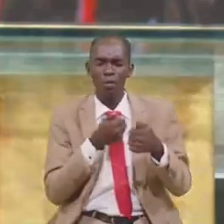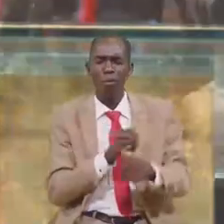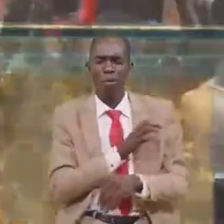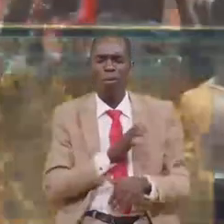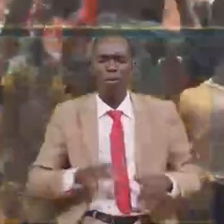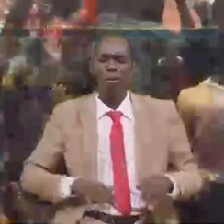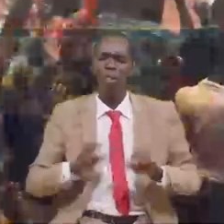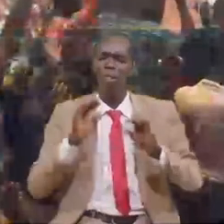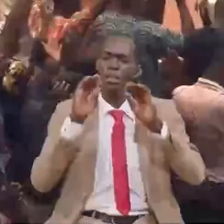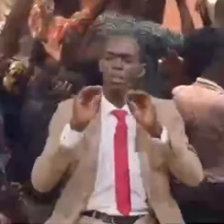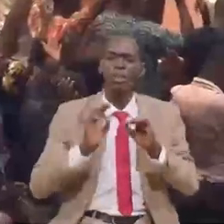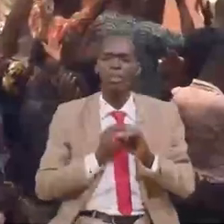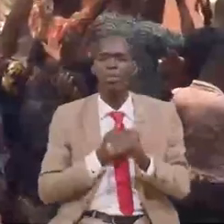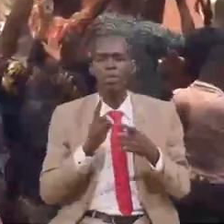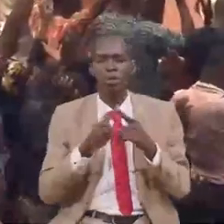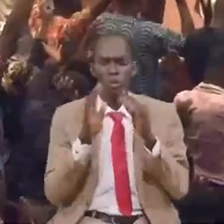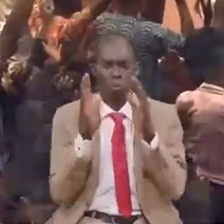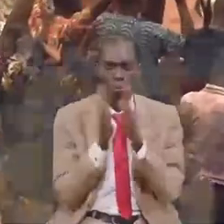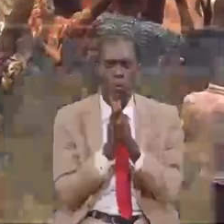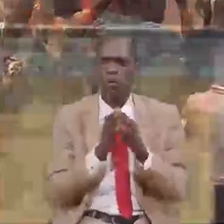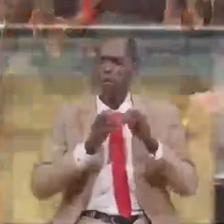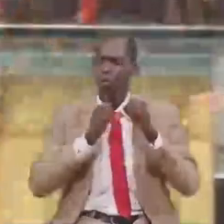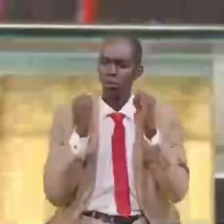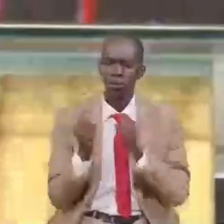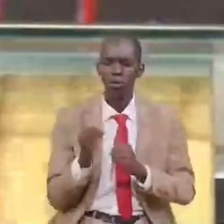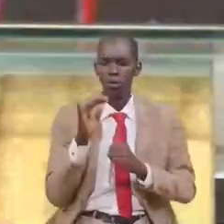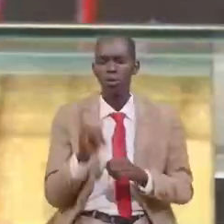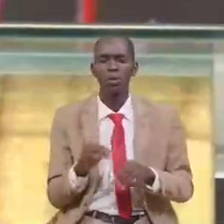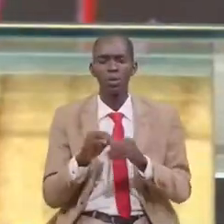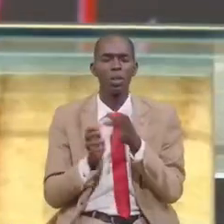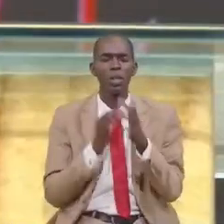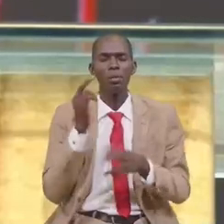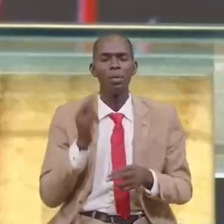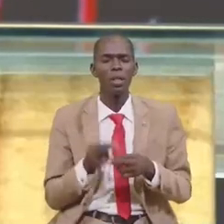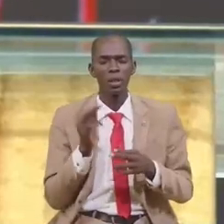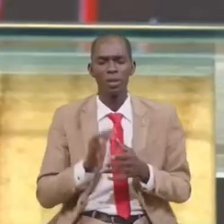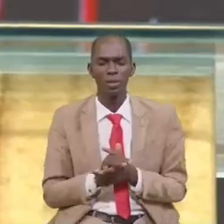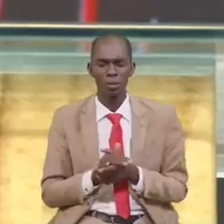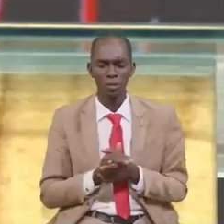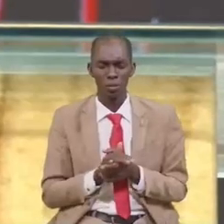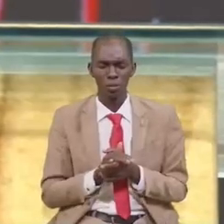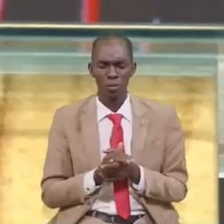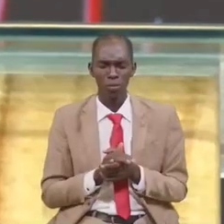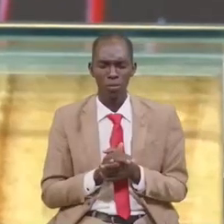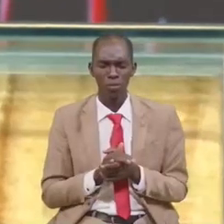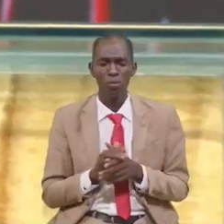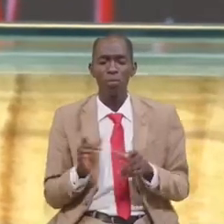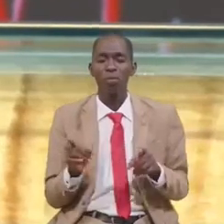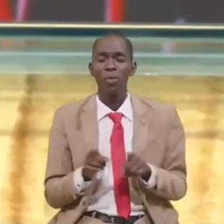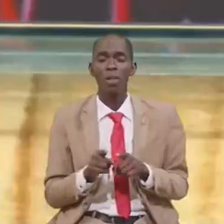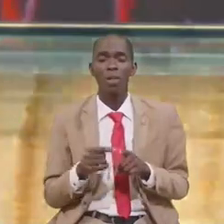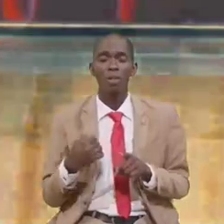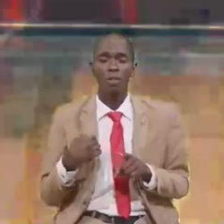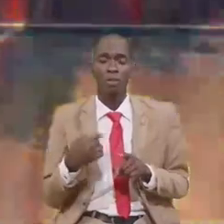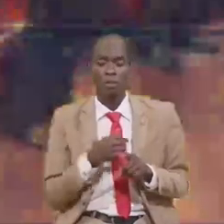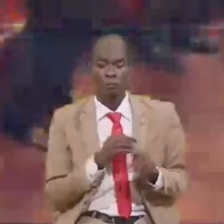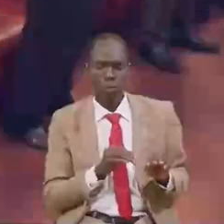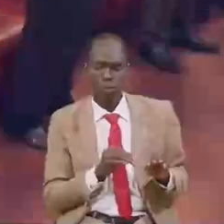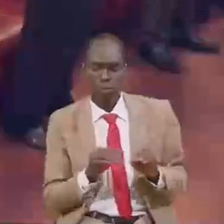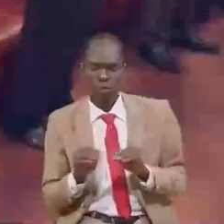nous enseignes comment prier efficacement au nom de Jésus-Christ. Comme nous avançons, quand